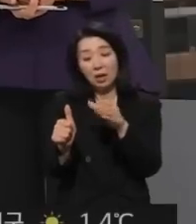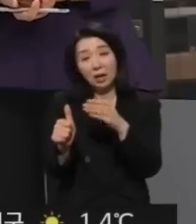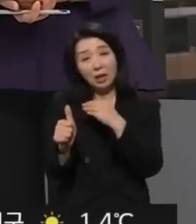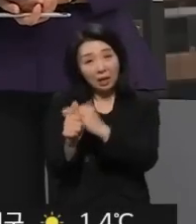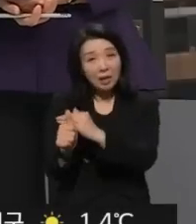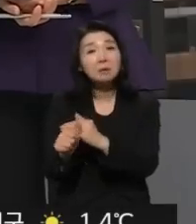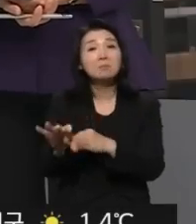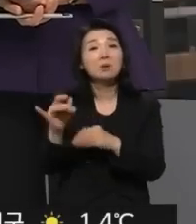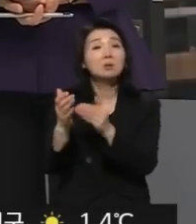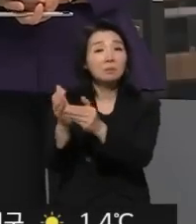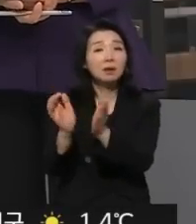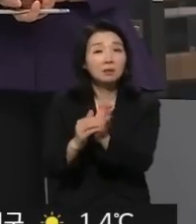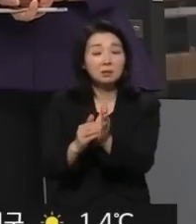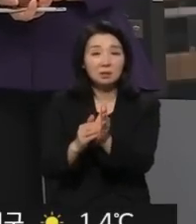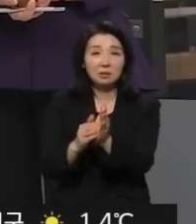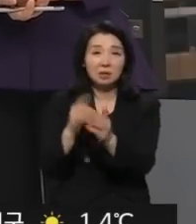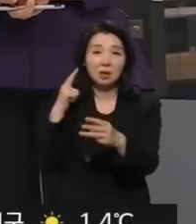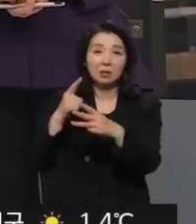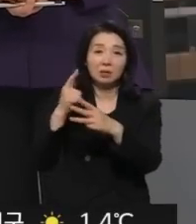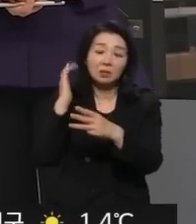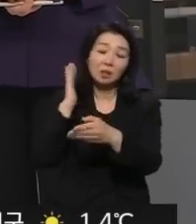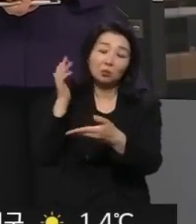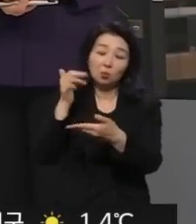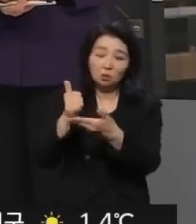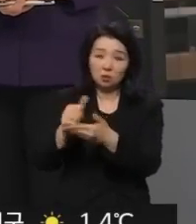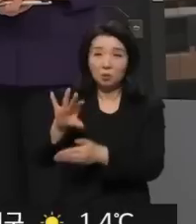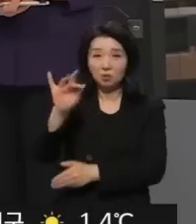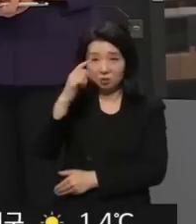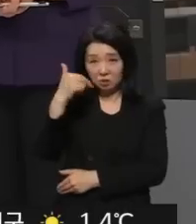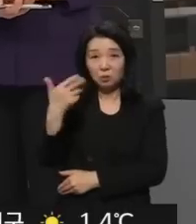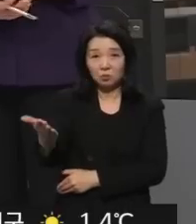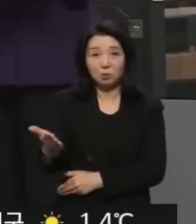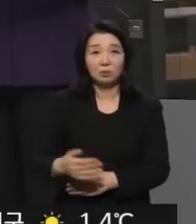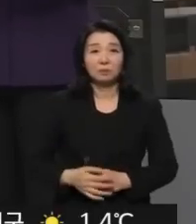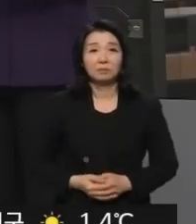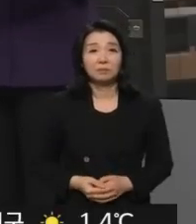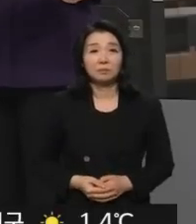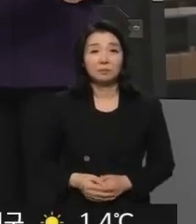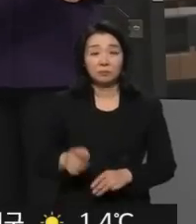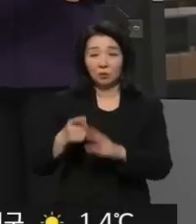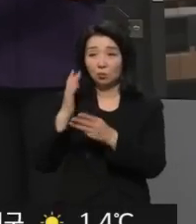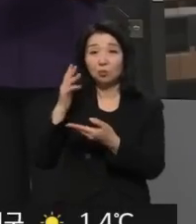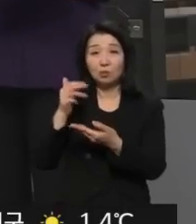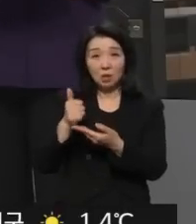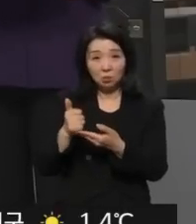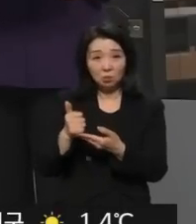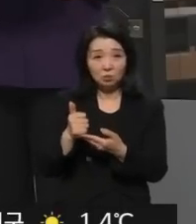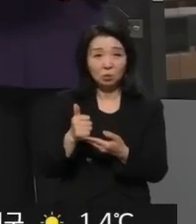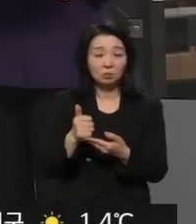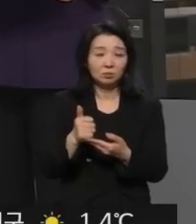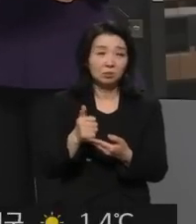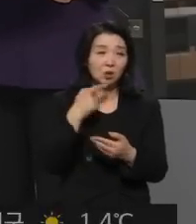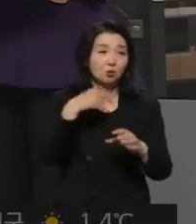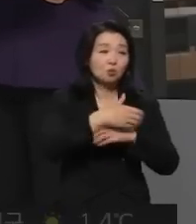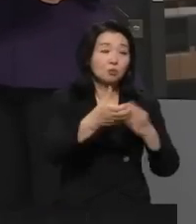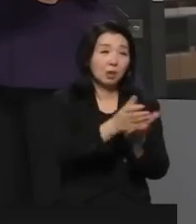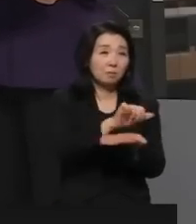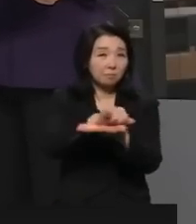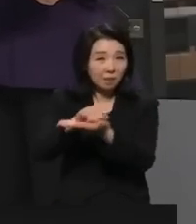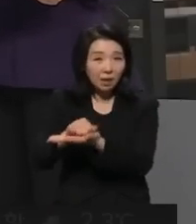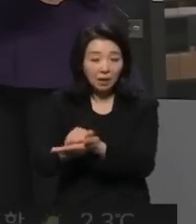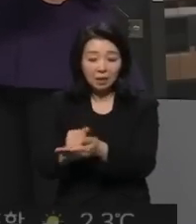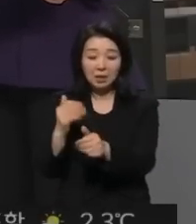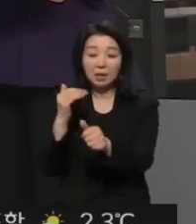건 대통령에게 한 번 더 기회를 주는 거라고 주장했습니다. 윤석열 대통령이 야당의 요구를 받아들여서 이